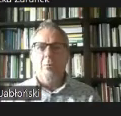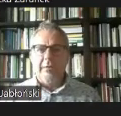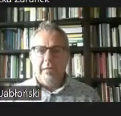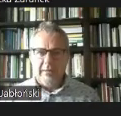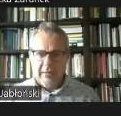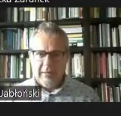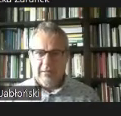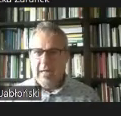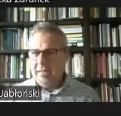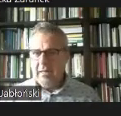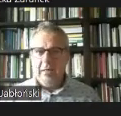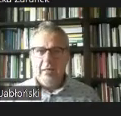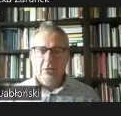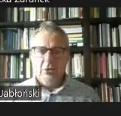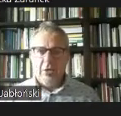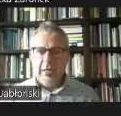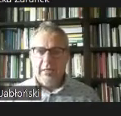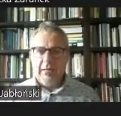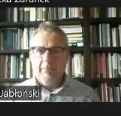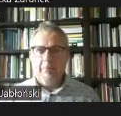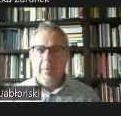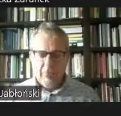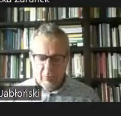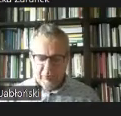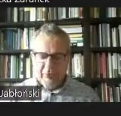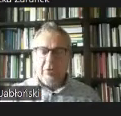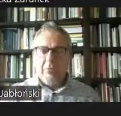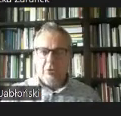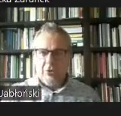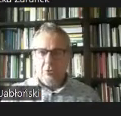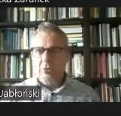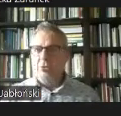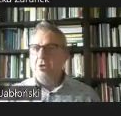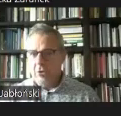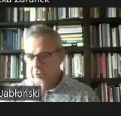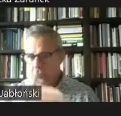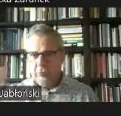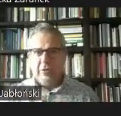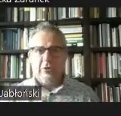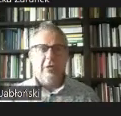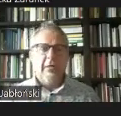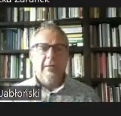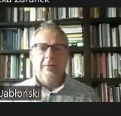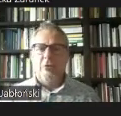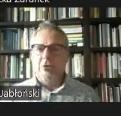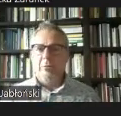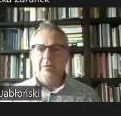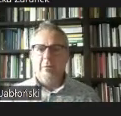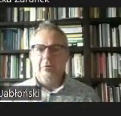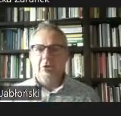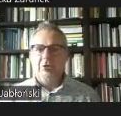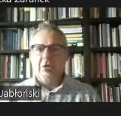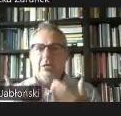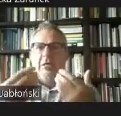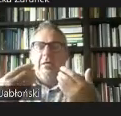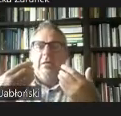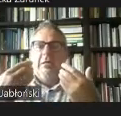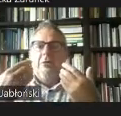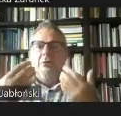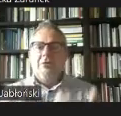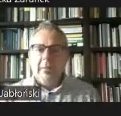w kompetencje takie, że będą w swoim życiu, później dorosłym, to też Państwo